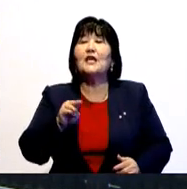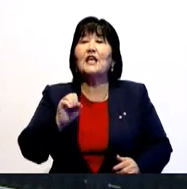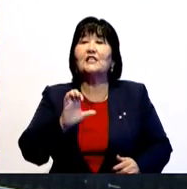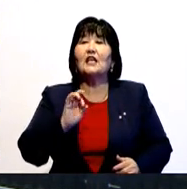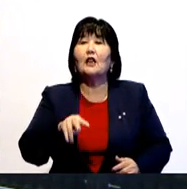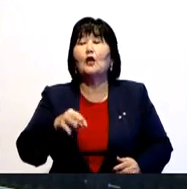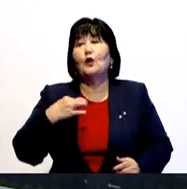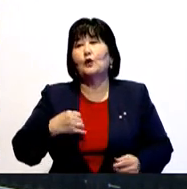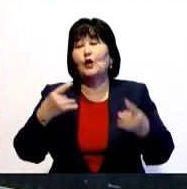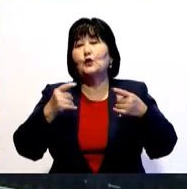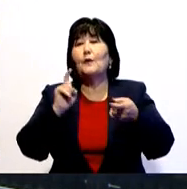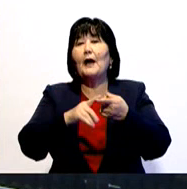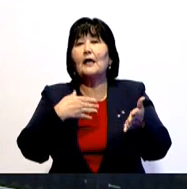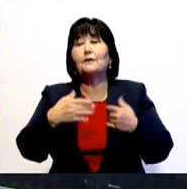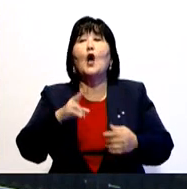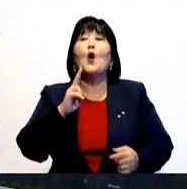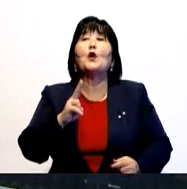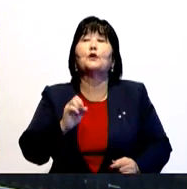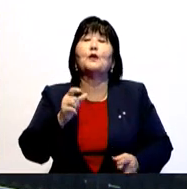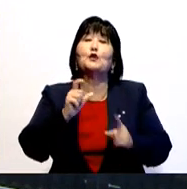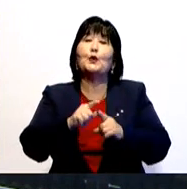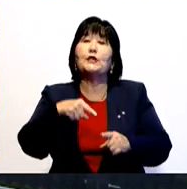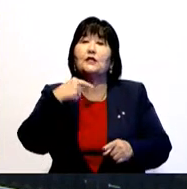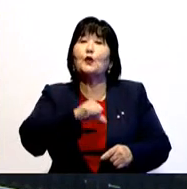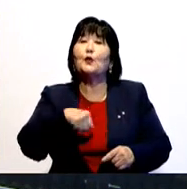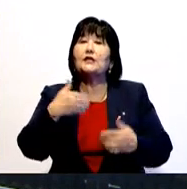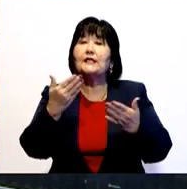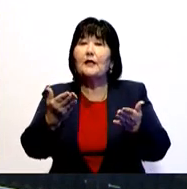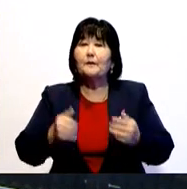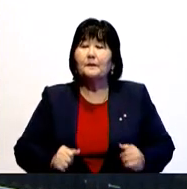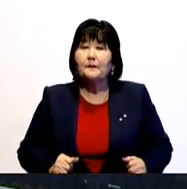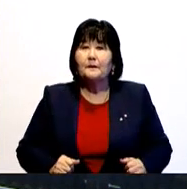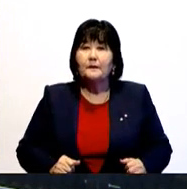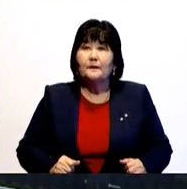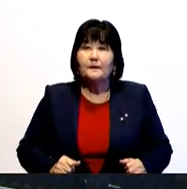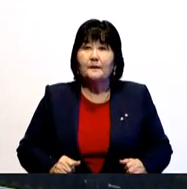Жасаралы студиямен байланысқа шықты. Қозы Көрпеш, сөз кезегі өзіңде.